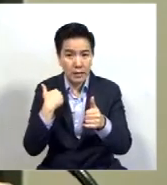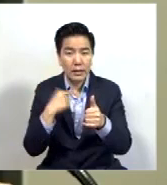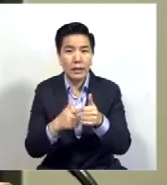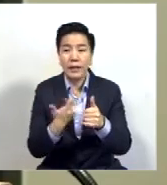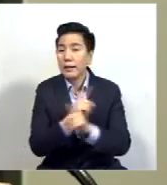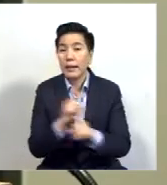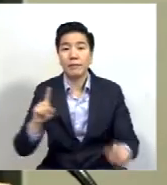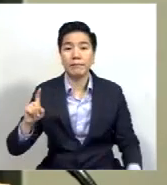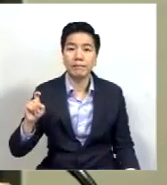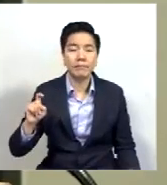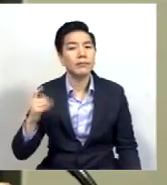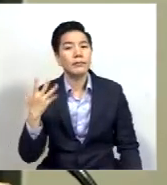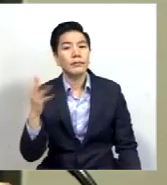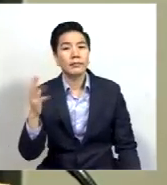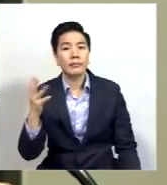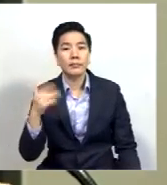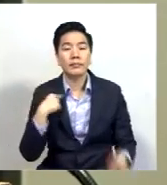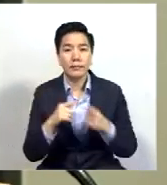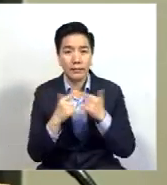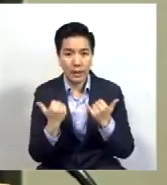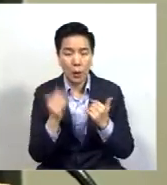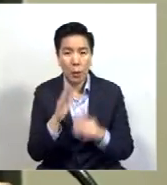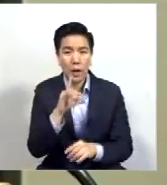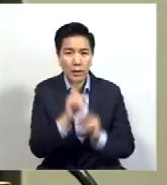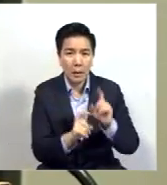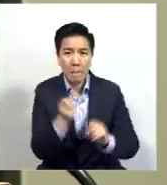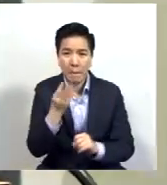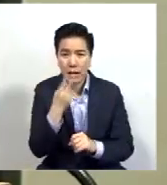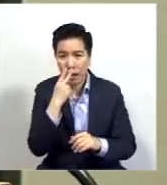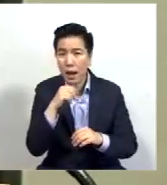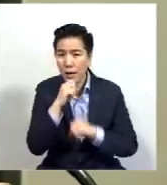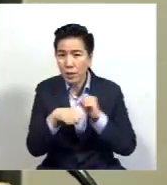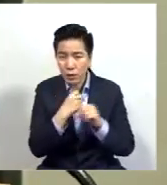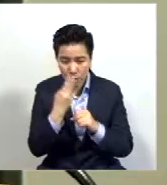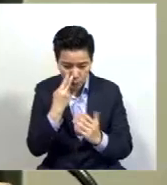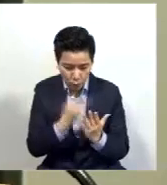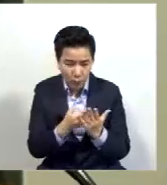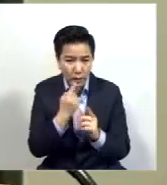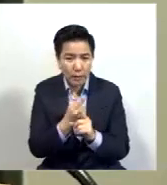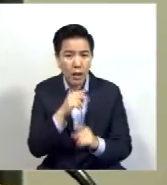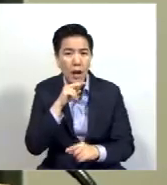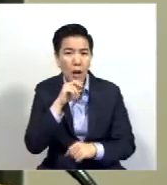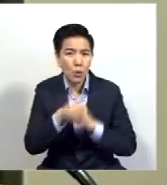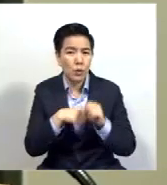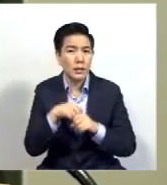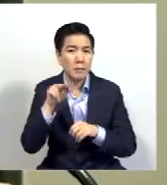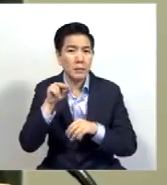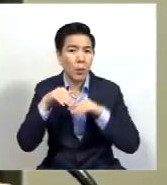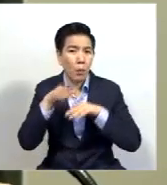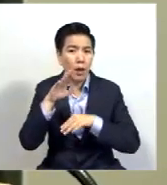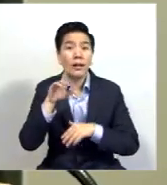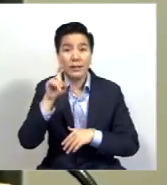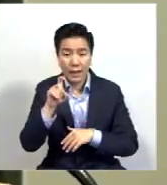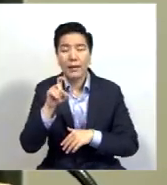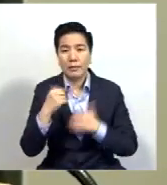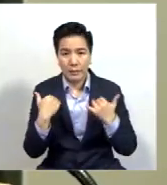แต่ก็ไม่เสียชีวิตนะครับคนที่เสียชีวิตอายุต่ำสุดเท่าที่ผมตามเนี่ยเข้าใจว่า30กว่าอายุ30ก